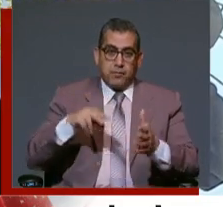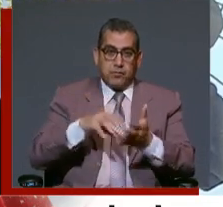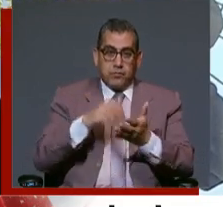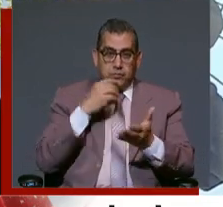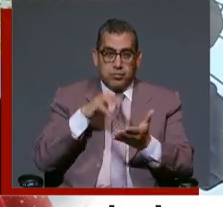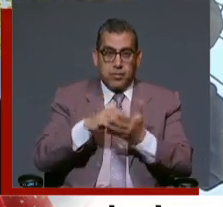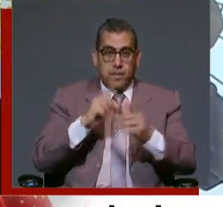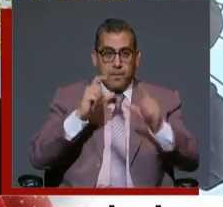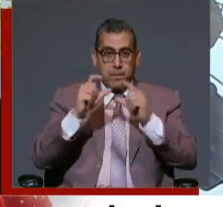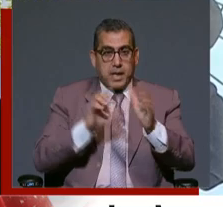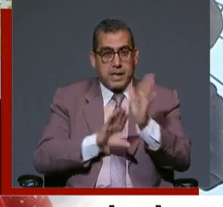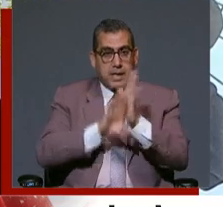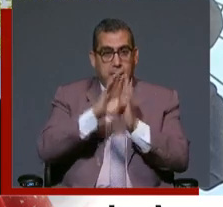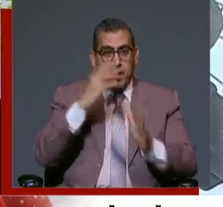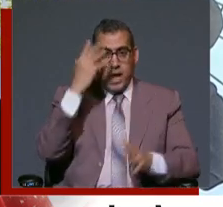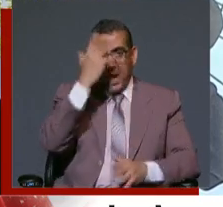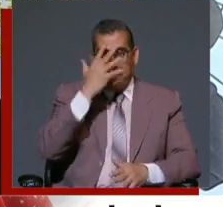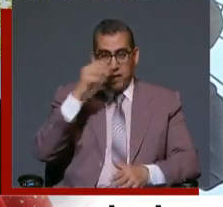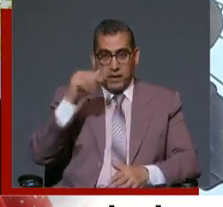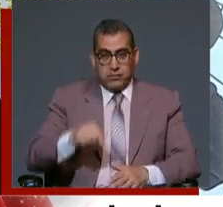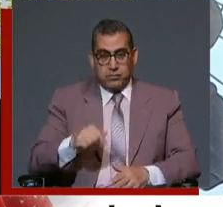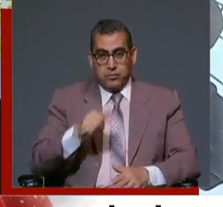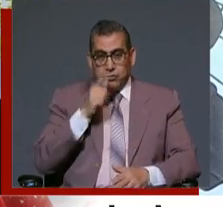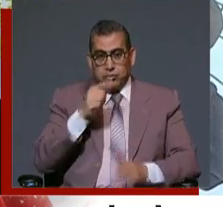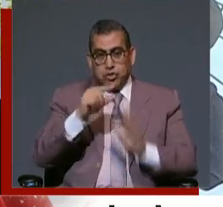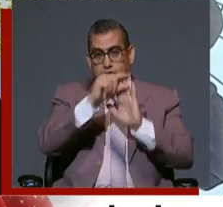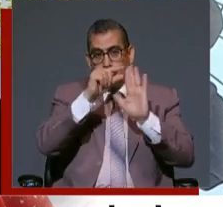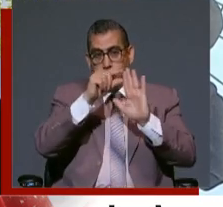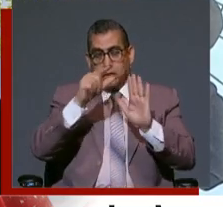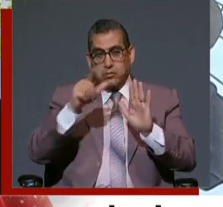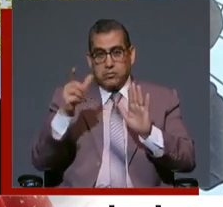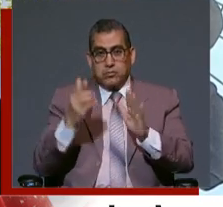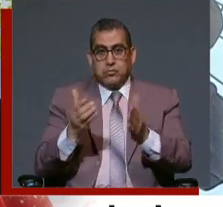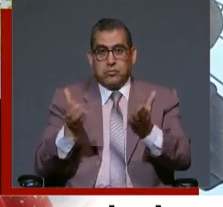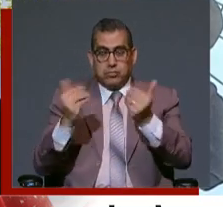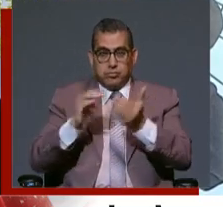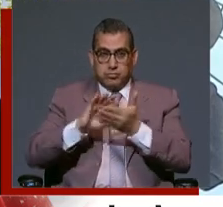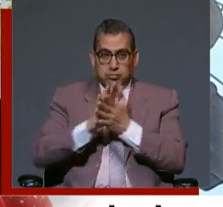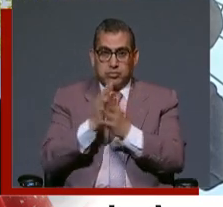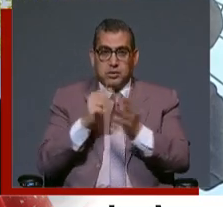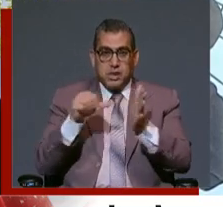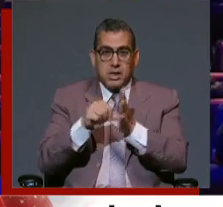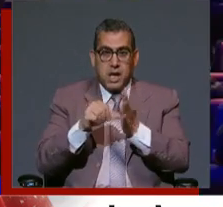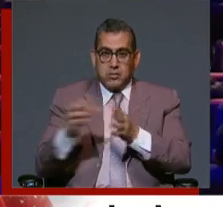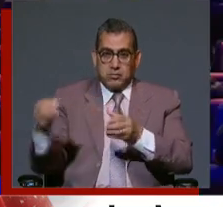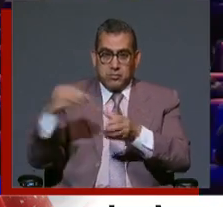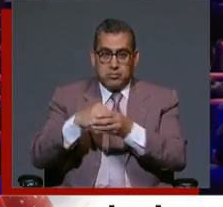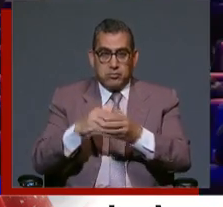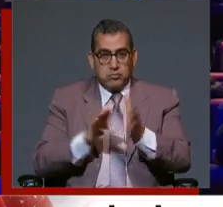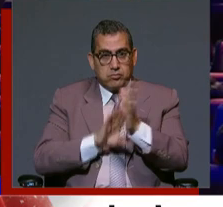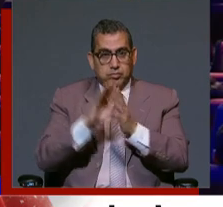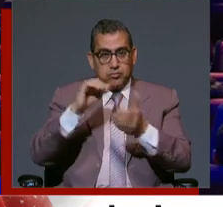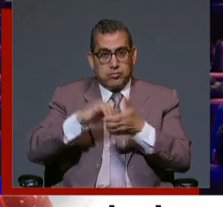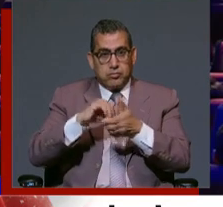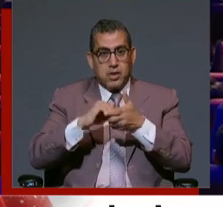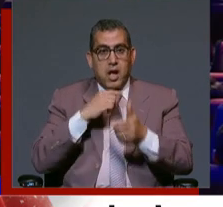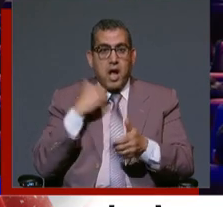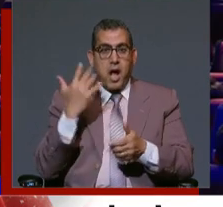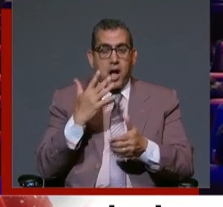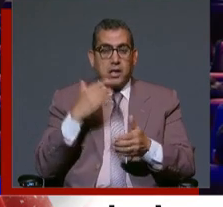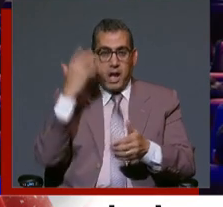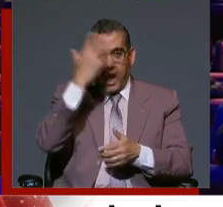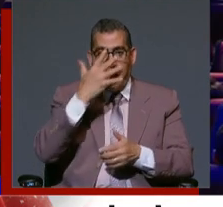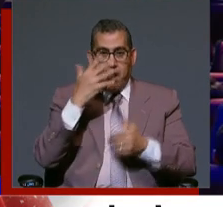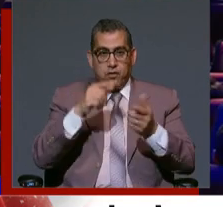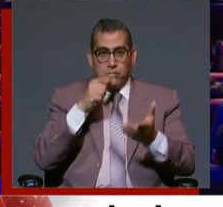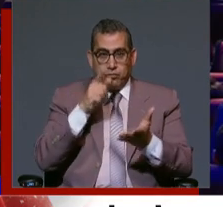للبنك التنمية الأفريقي تحت شعار تعبئة تمويل القطاع الخاص من أجل المناخ والنمو الأخضر بأفريقيا.